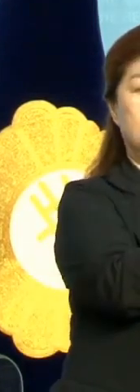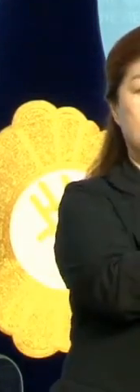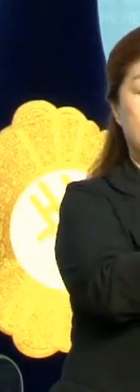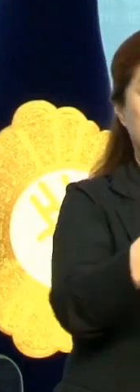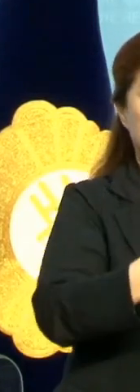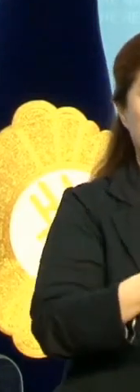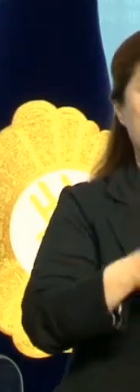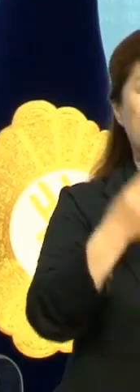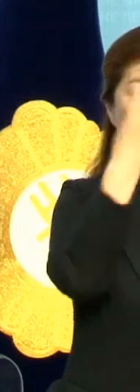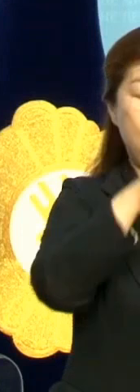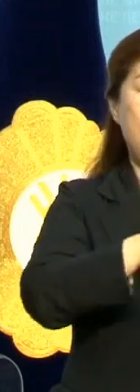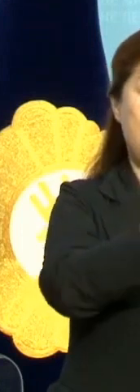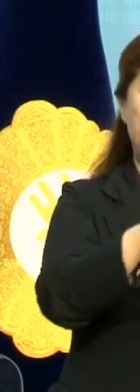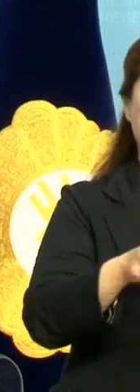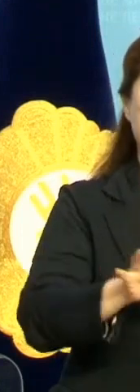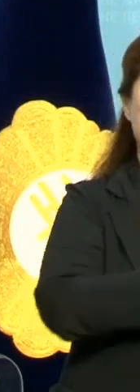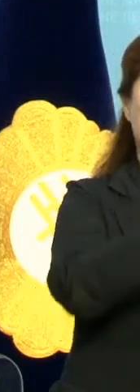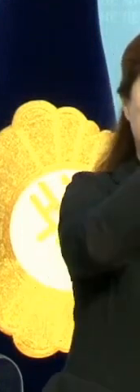보호,